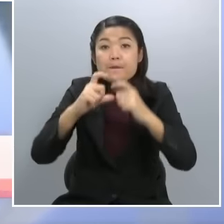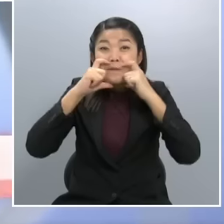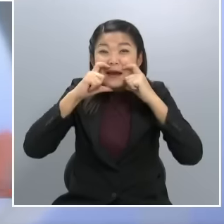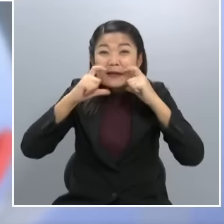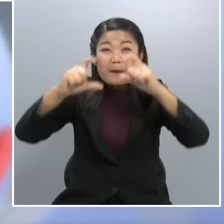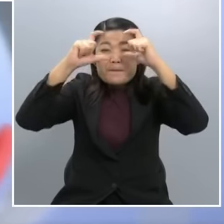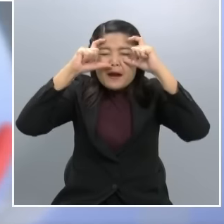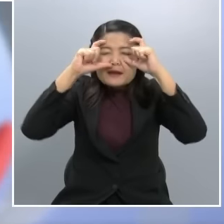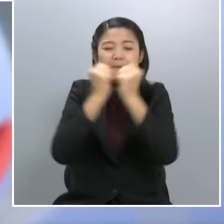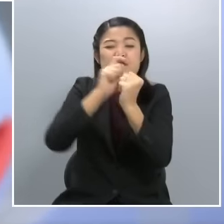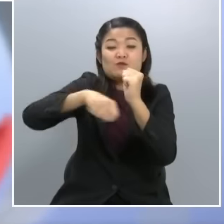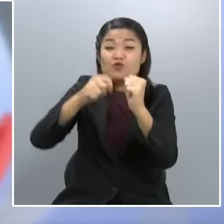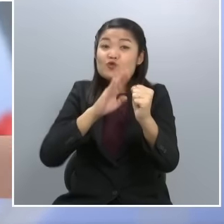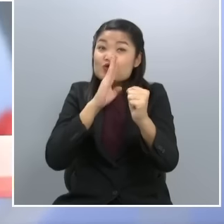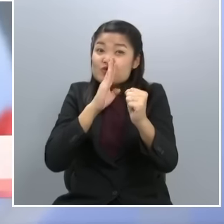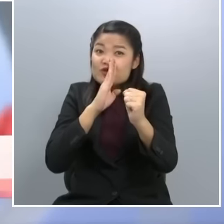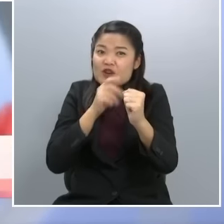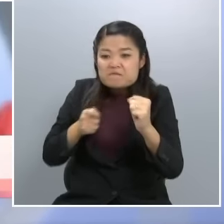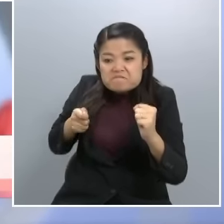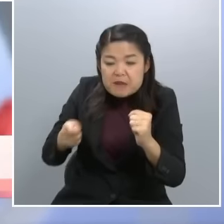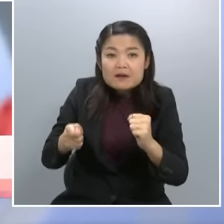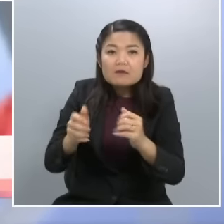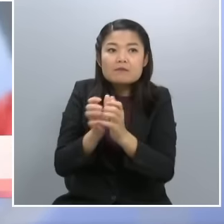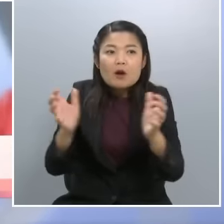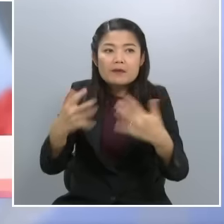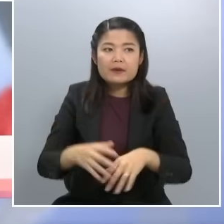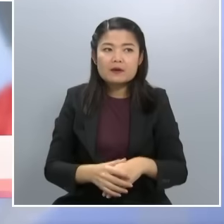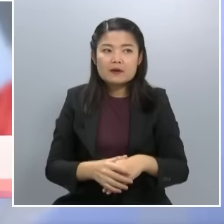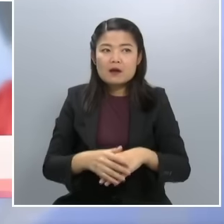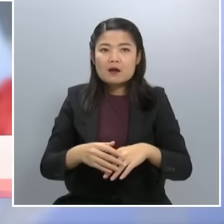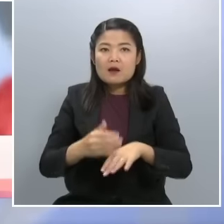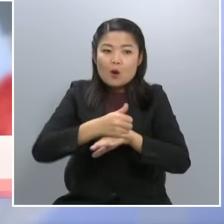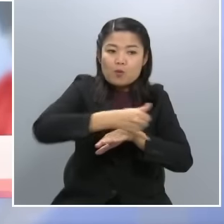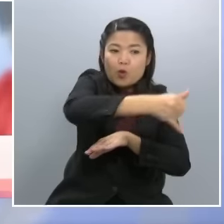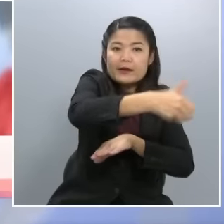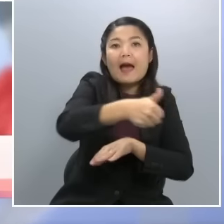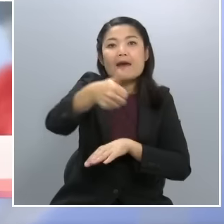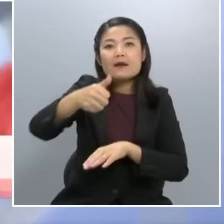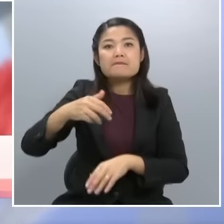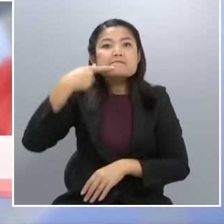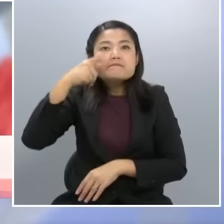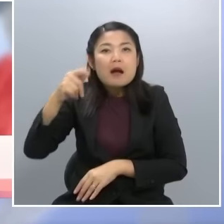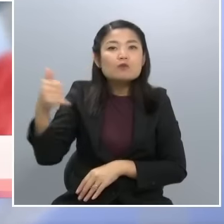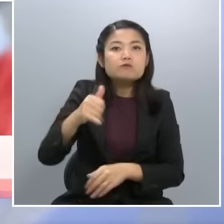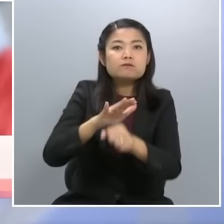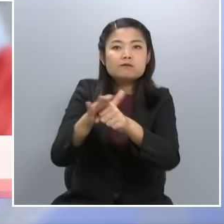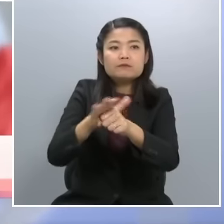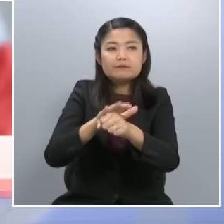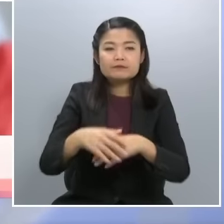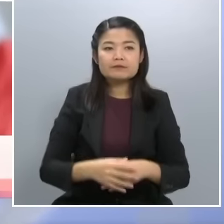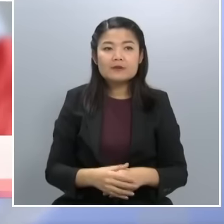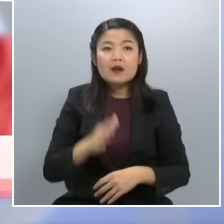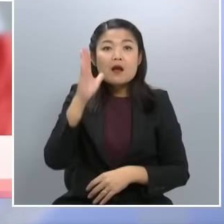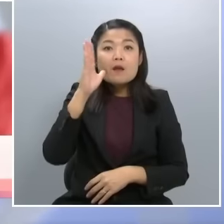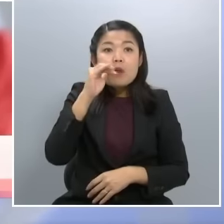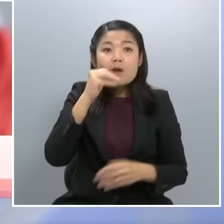ผูกมือครับูว่าถ้าไม่ปล่อยมันจะเทงครับแล้วก็มันก็เปิดแคบออกมาได้แล้วก็ช่วงจังหวะป้าเมาพอดีแล้วทีนี้พ่อพอพาน้องชายไปเนี่ยทำอะไร